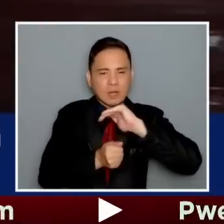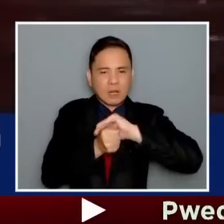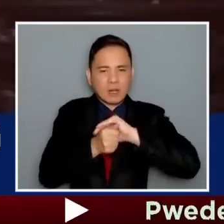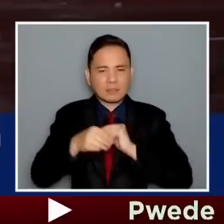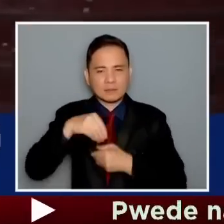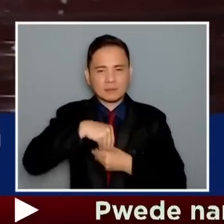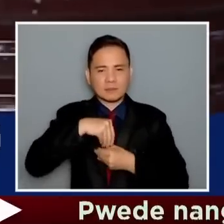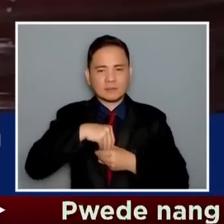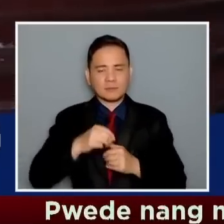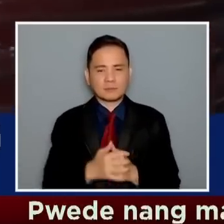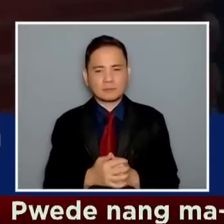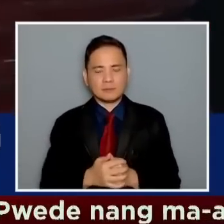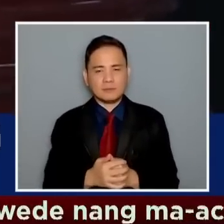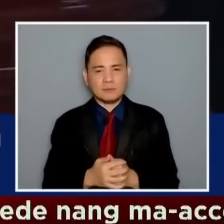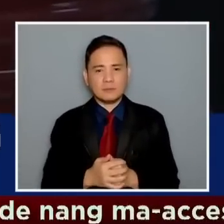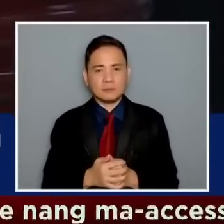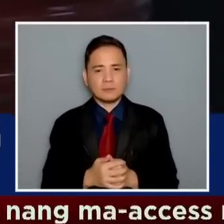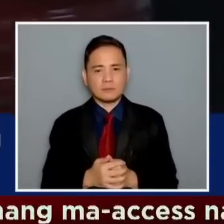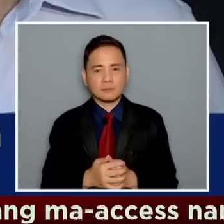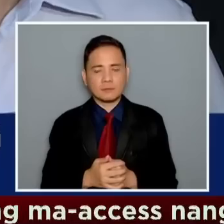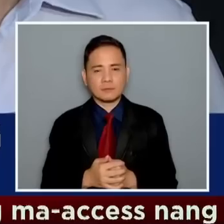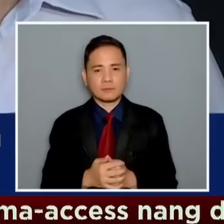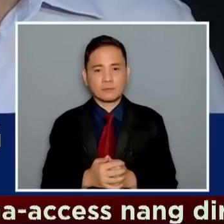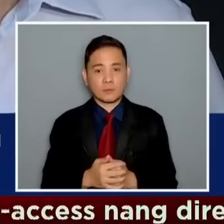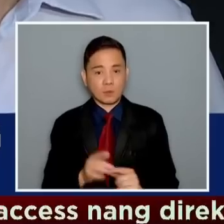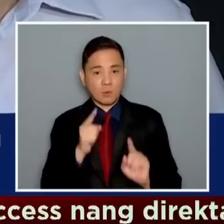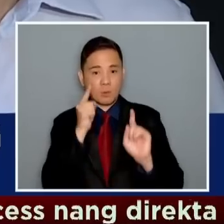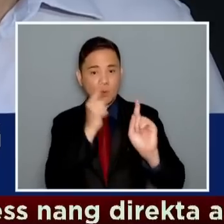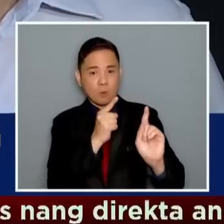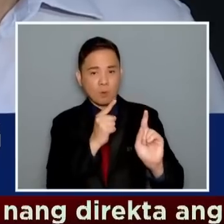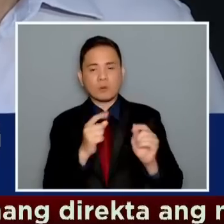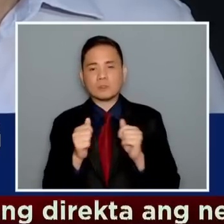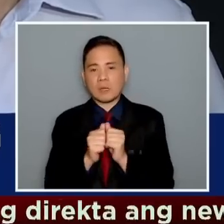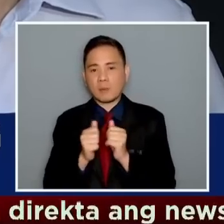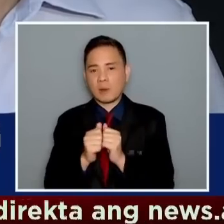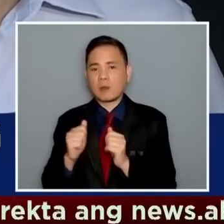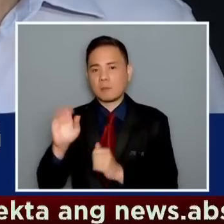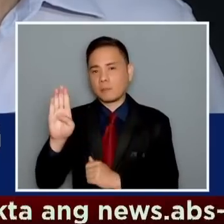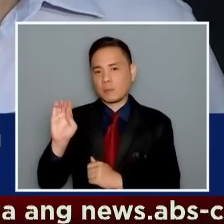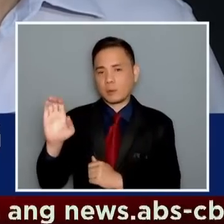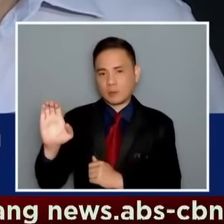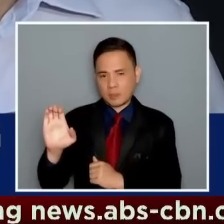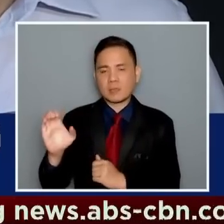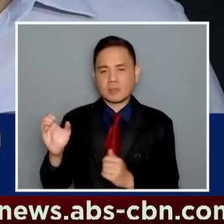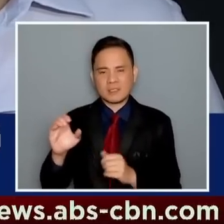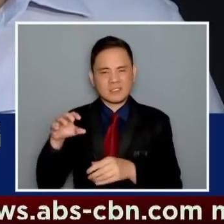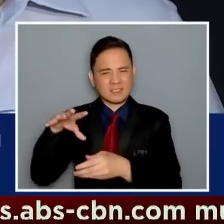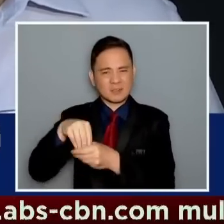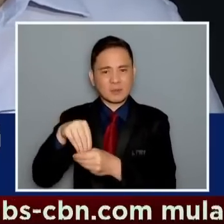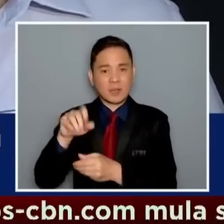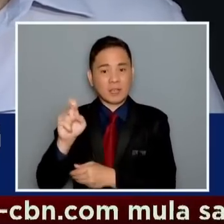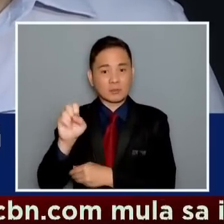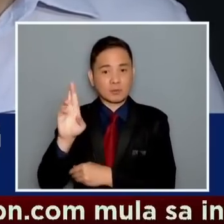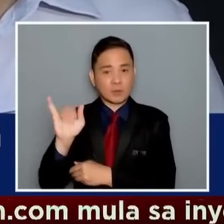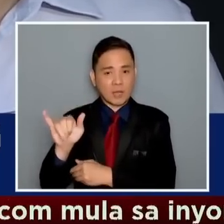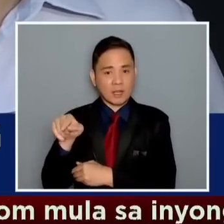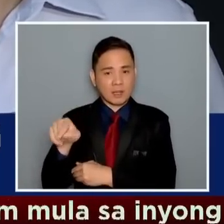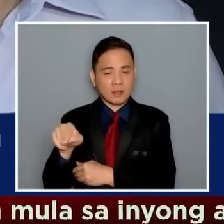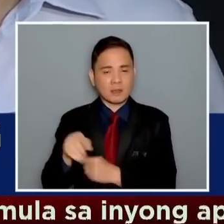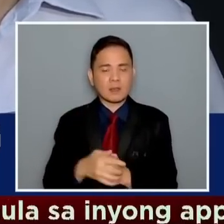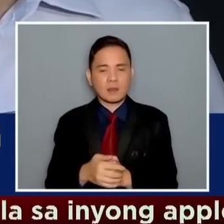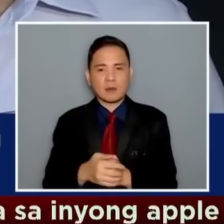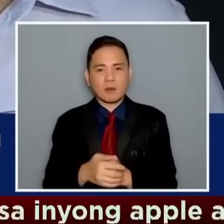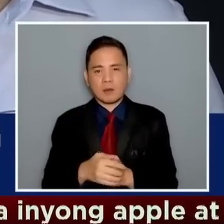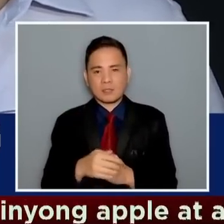natin, no, yung targeting po natin, kasama po dito yung ating Bureau of Customs sa X-ray po, to target po talaga yung mga red